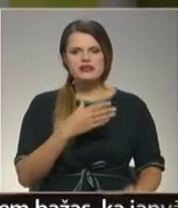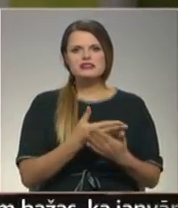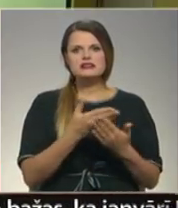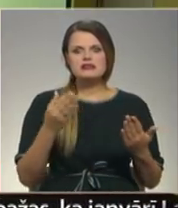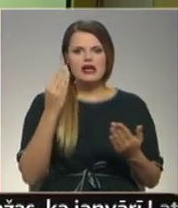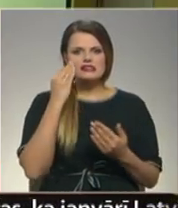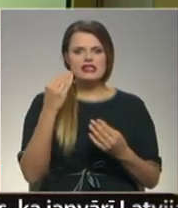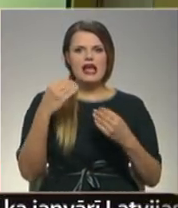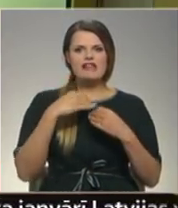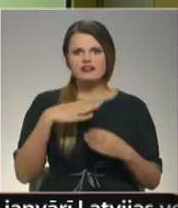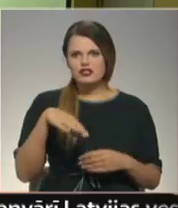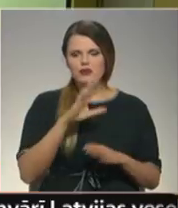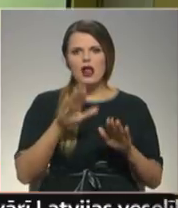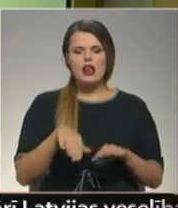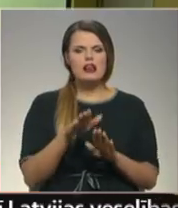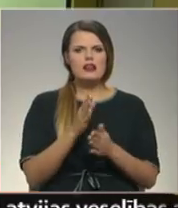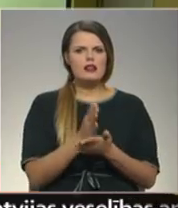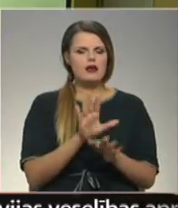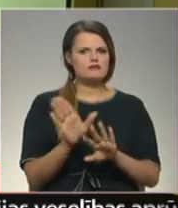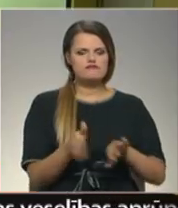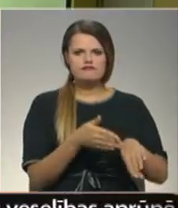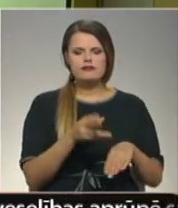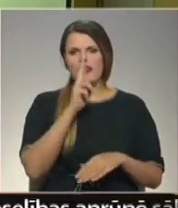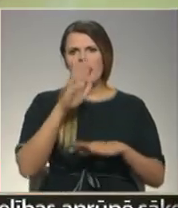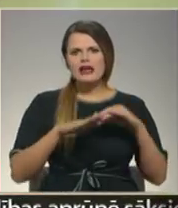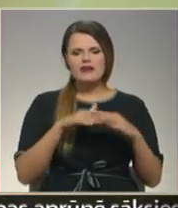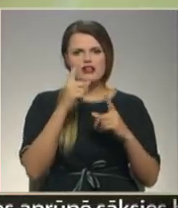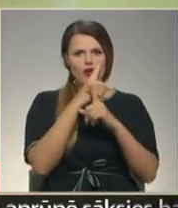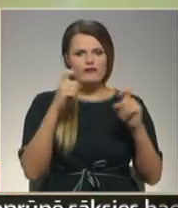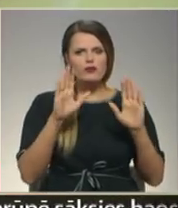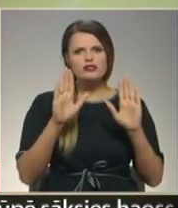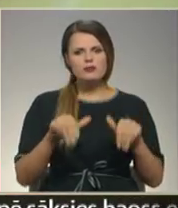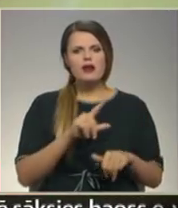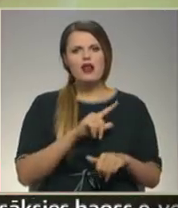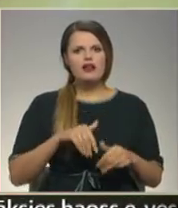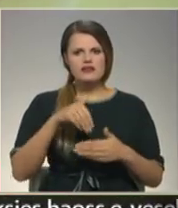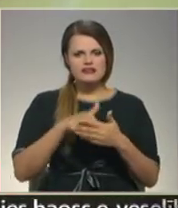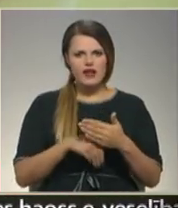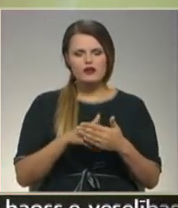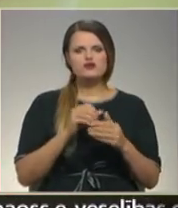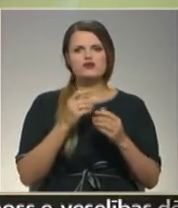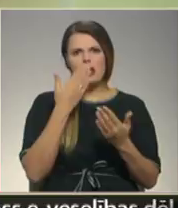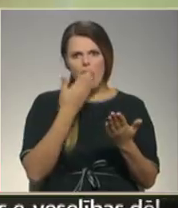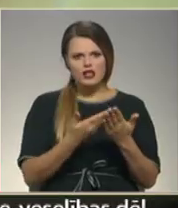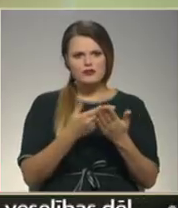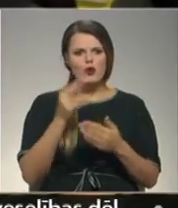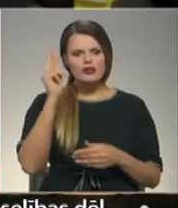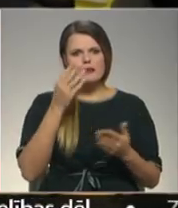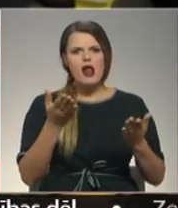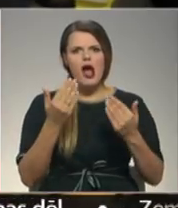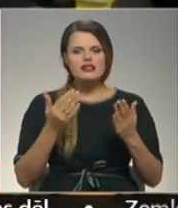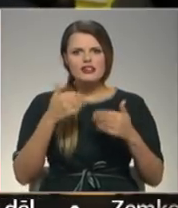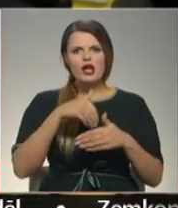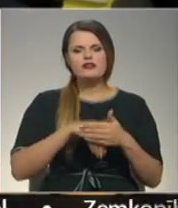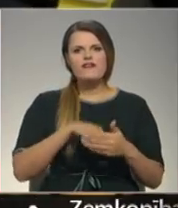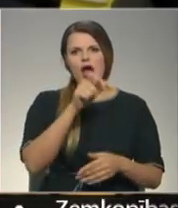mūsos investējis. Lai kliedētu nekvalitatīvo informāciju par Latvijas vēstures atpoguļošanu medijos, uz semināru aicināti žurnālisti, skolotāji,